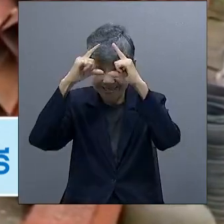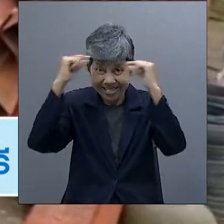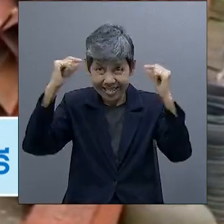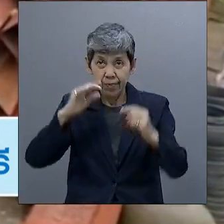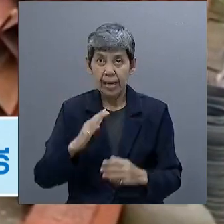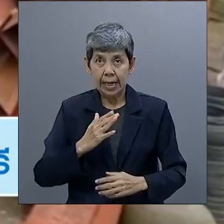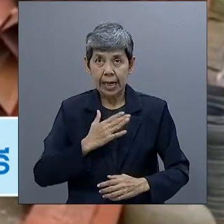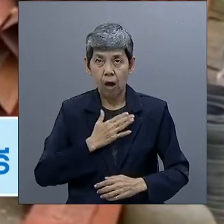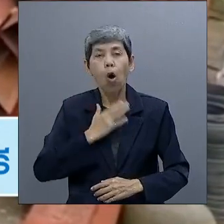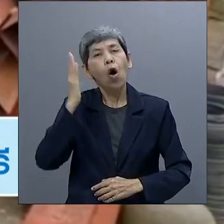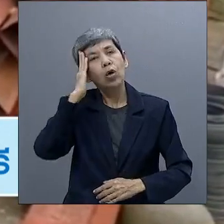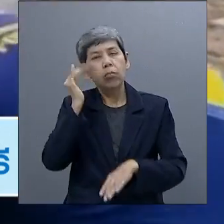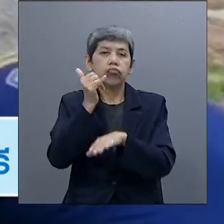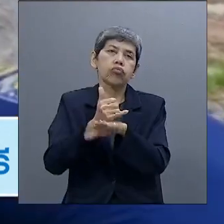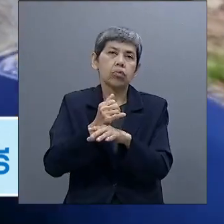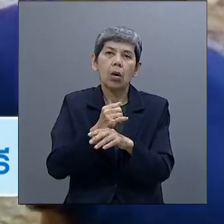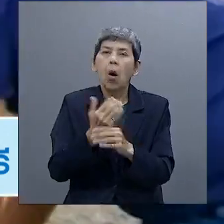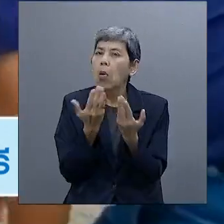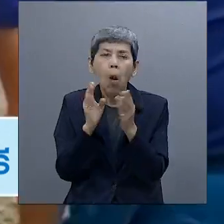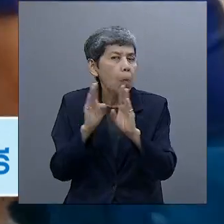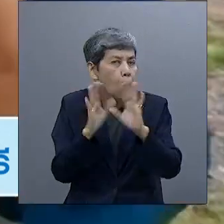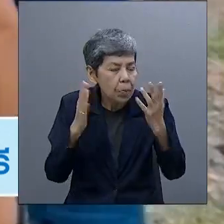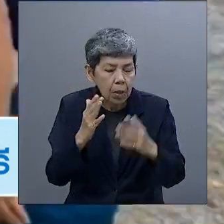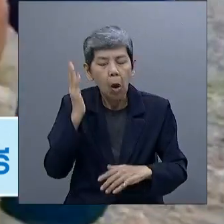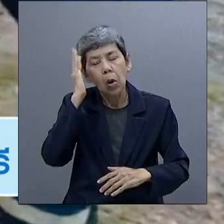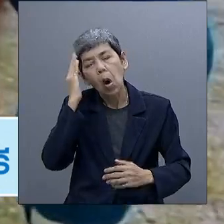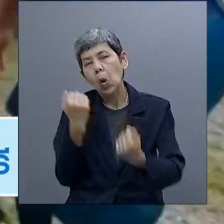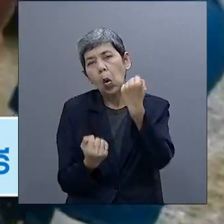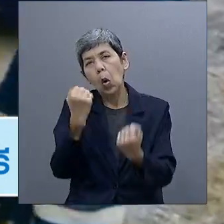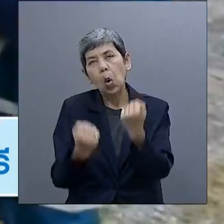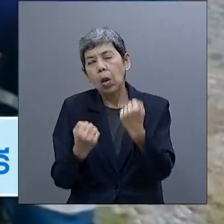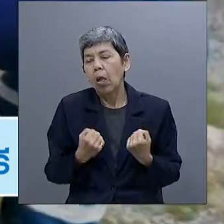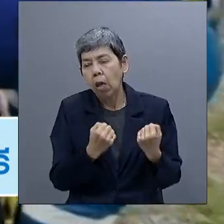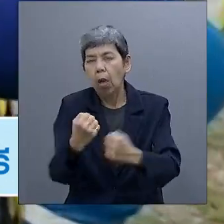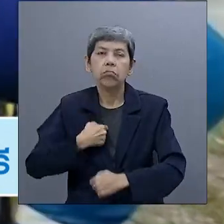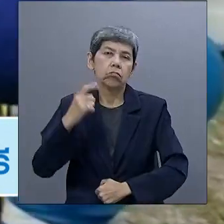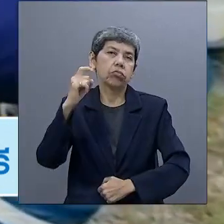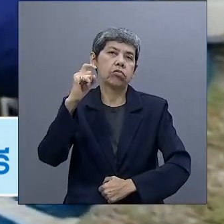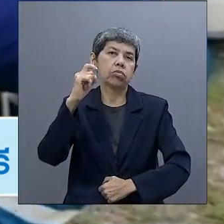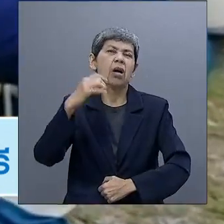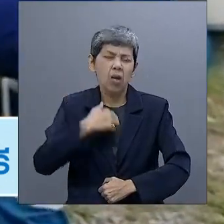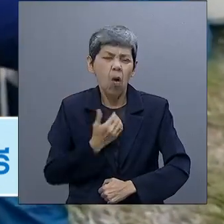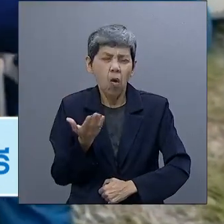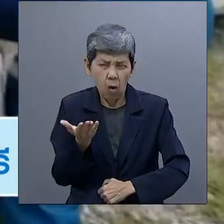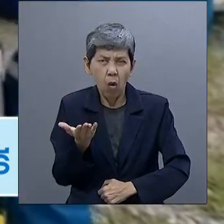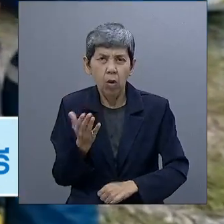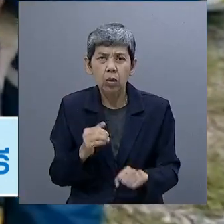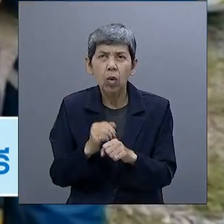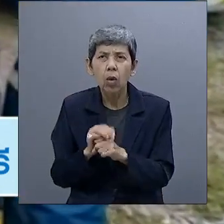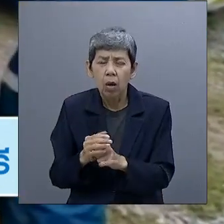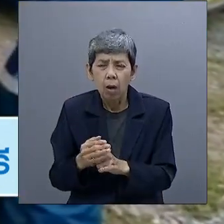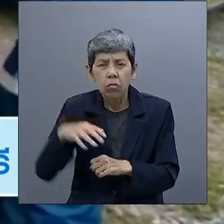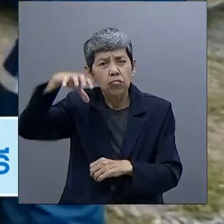ลุงโมดนอนอยู่ในรถค่ะไม่มีครอบครัวด้วยตอนนี้ก็เริ่มขับรถไม่ไหวแล้วก็เลยขออาศัยที่ทางอู่ร